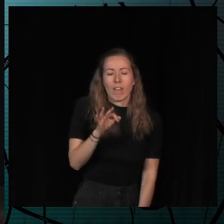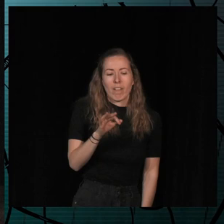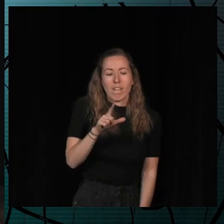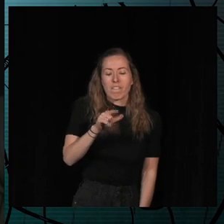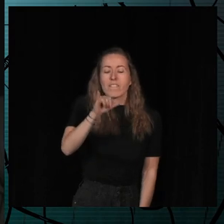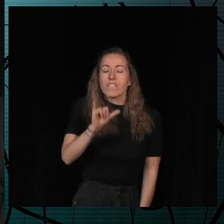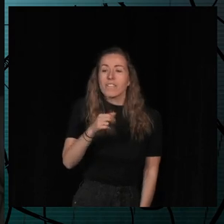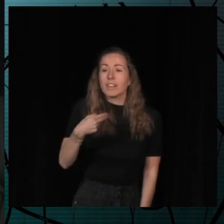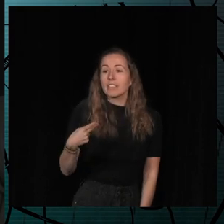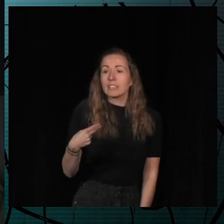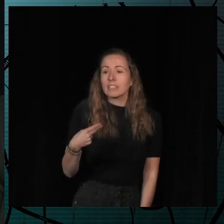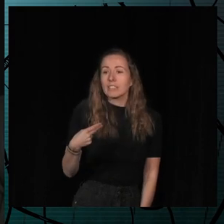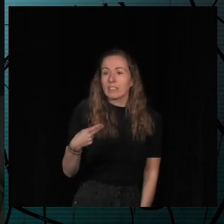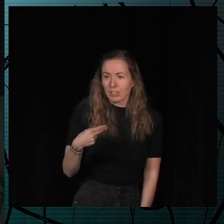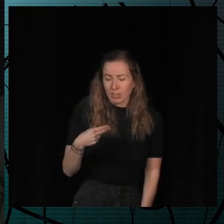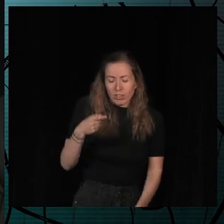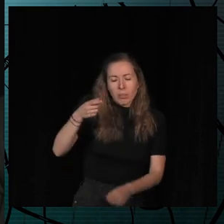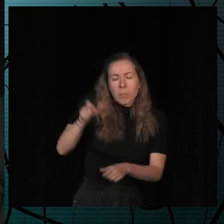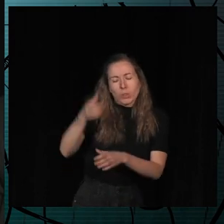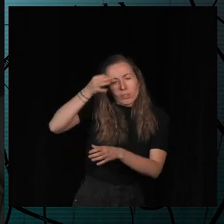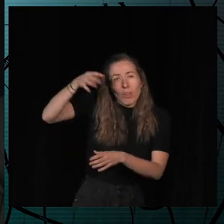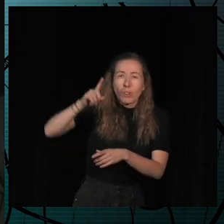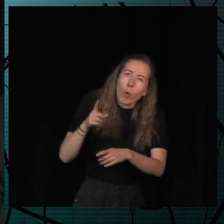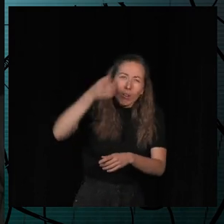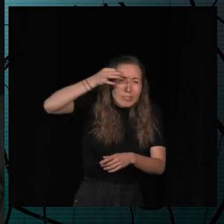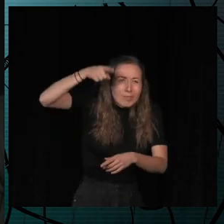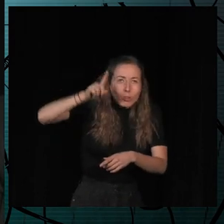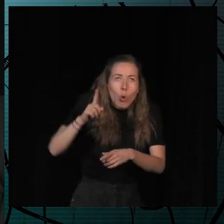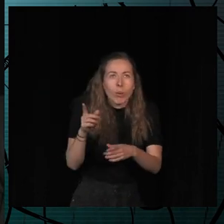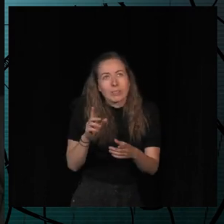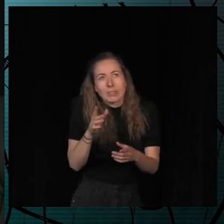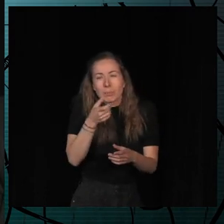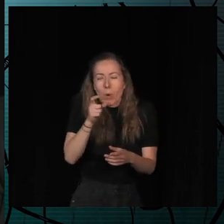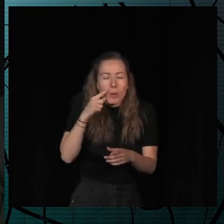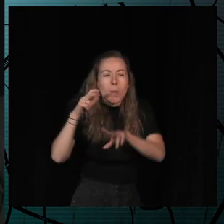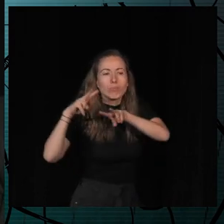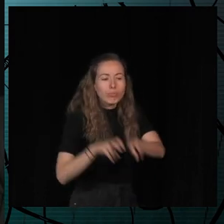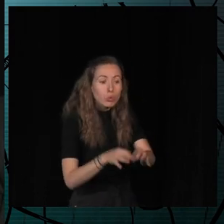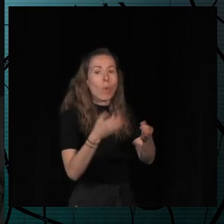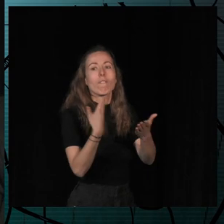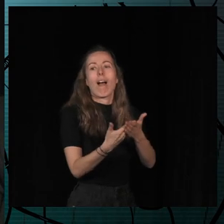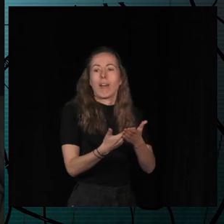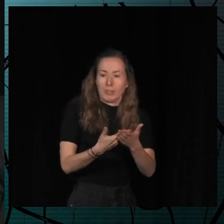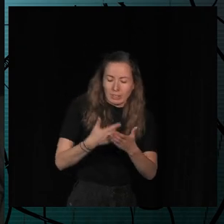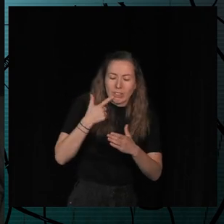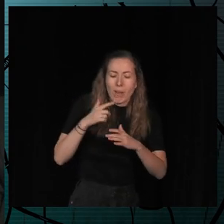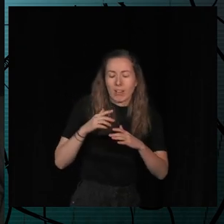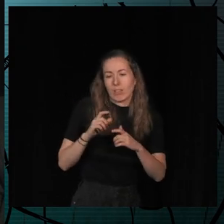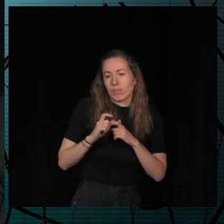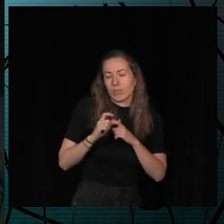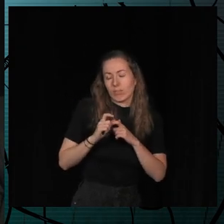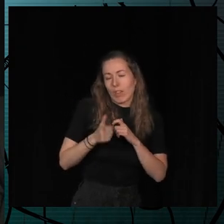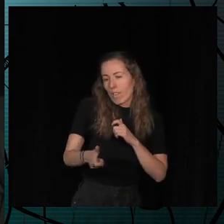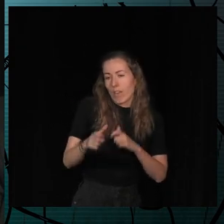inventeur enfin nom de son je sais invente pas un effet mais celui qui a qui a trouvé l'effet on